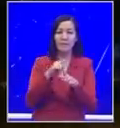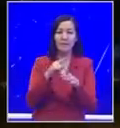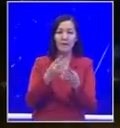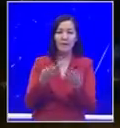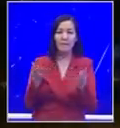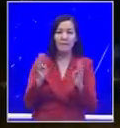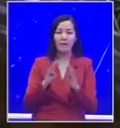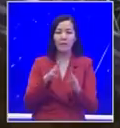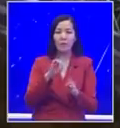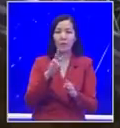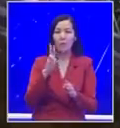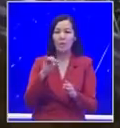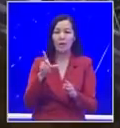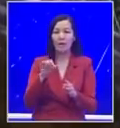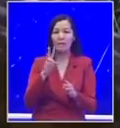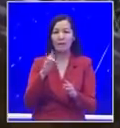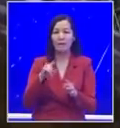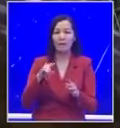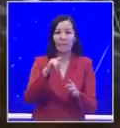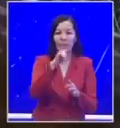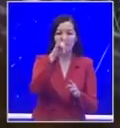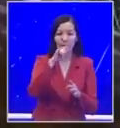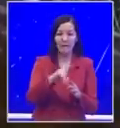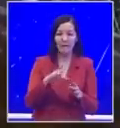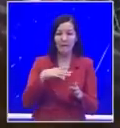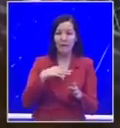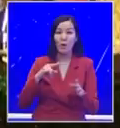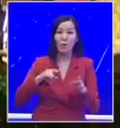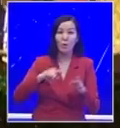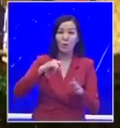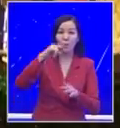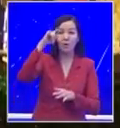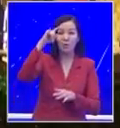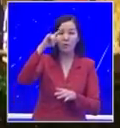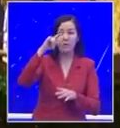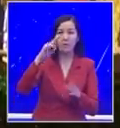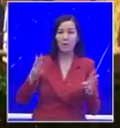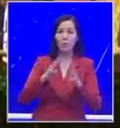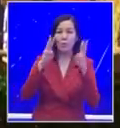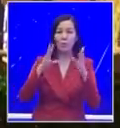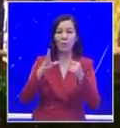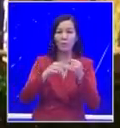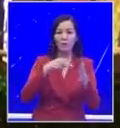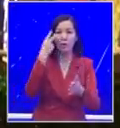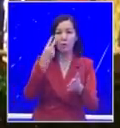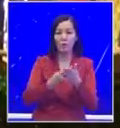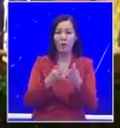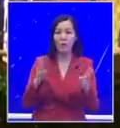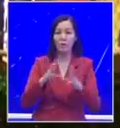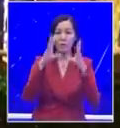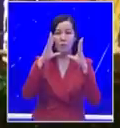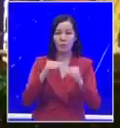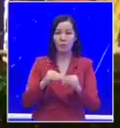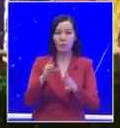мен Токиодағы Ханада әуежайына бағытталған, бірақ ол көкке көтерілген сәтте өртеніп жерге құлаған. Өрт сөндірушілер оқиға